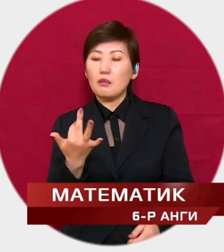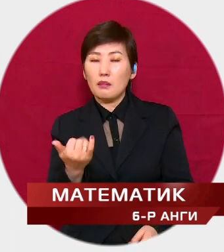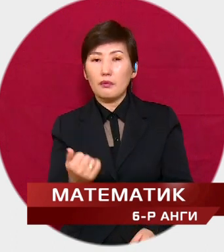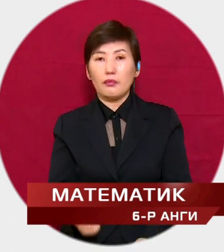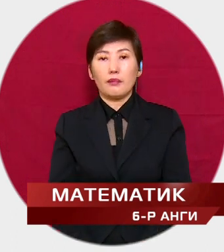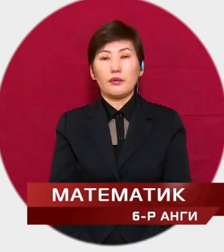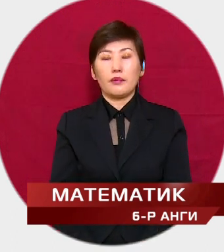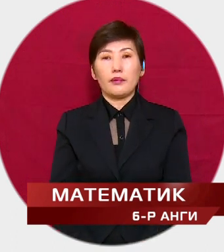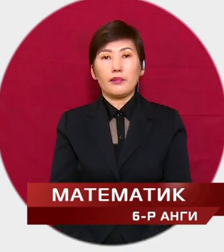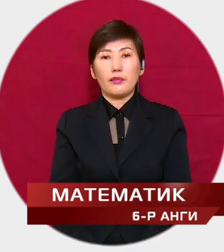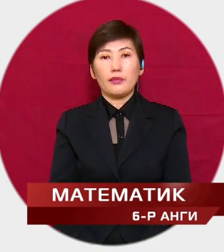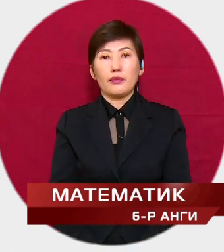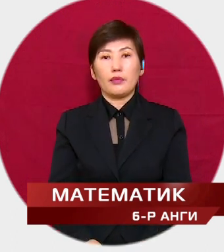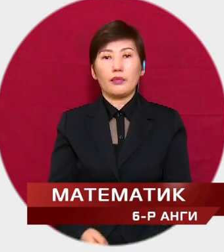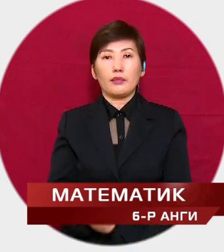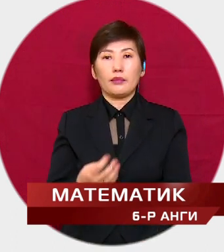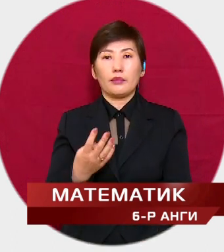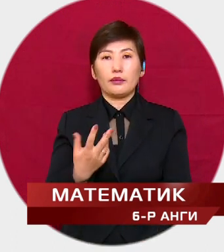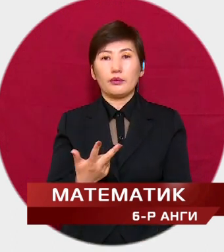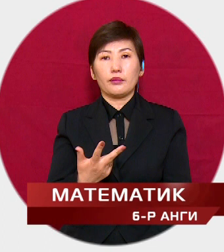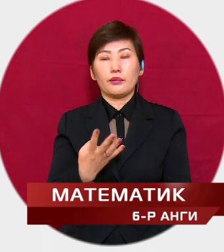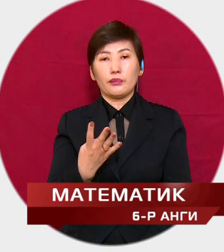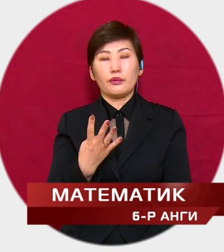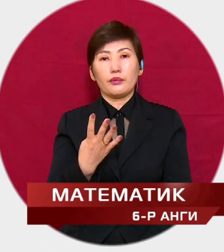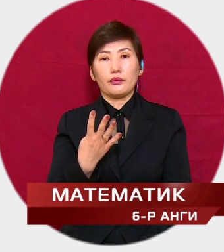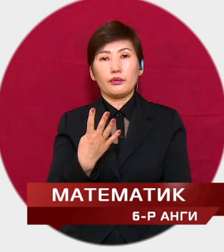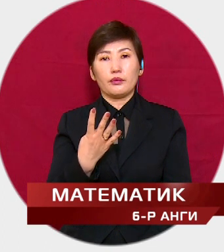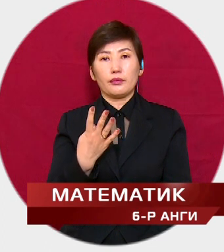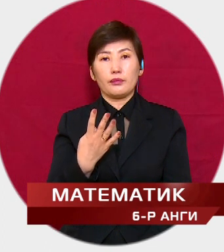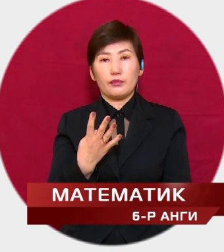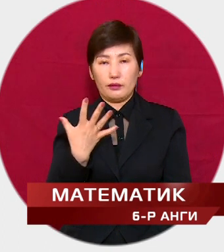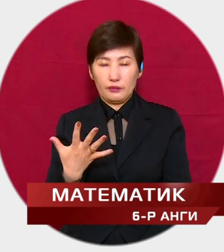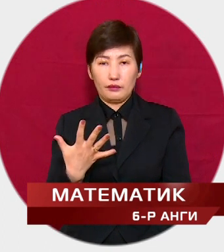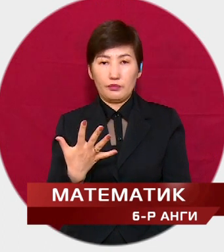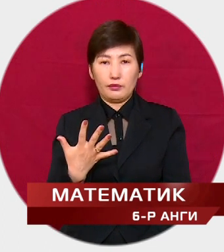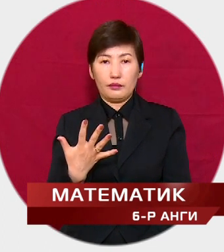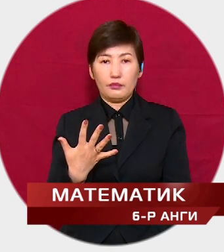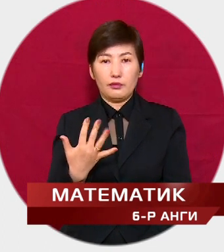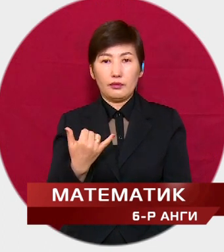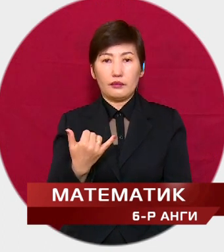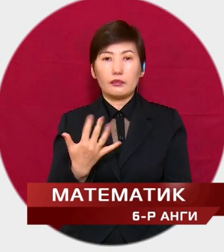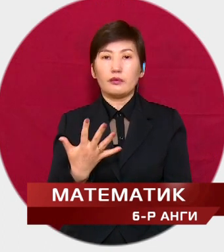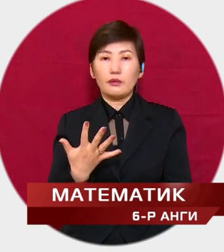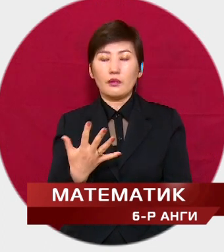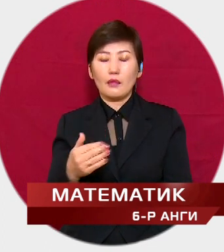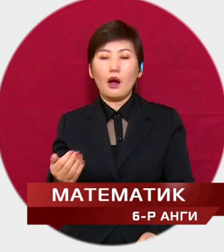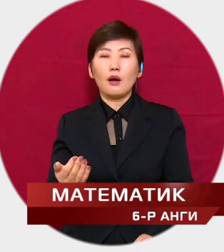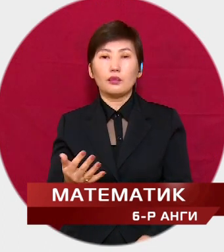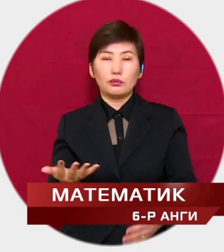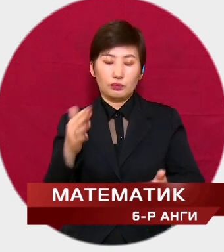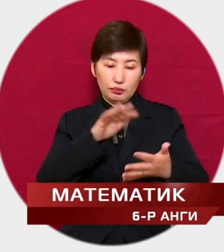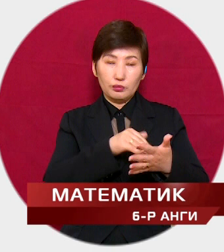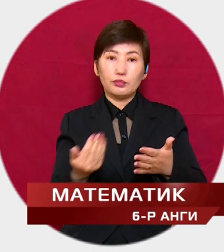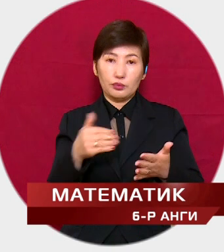2, 3, 4, за 5. За 5 байна. За тийм